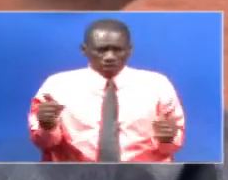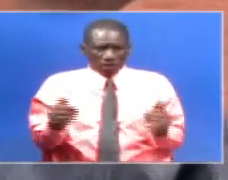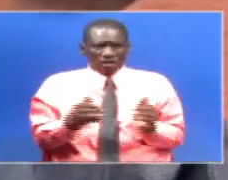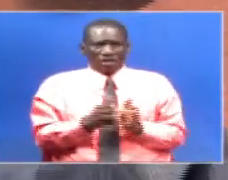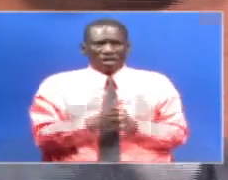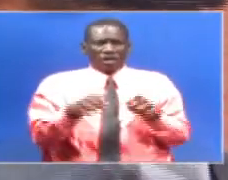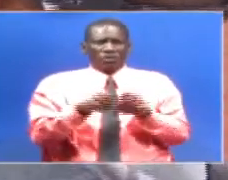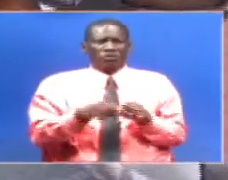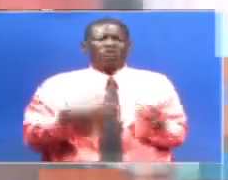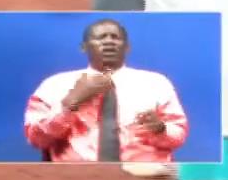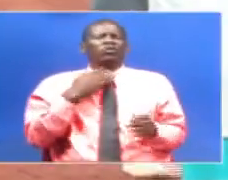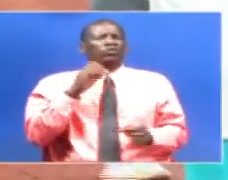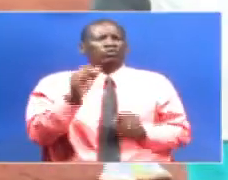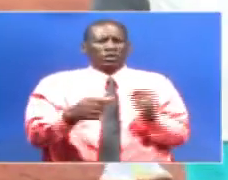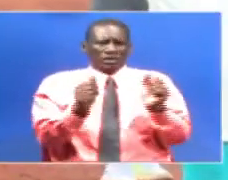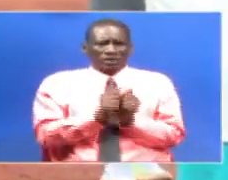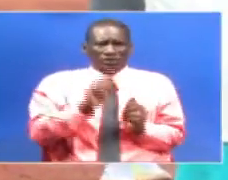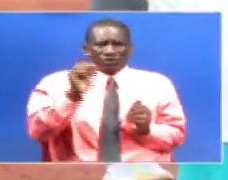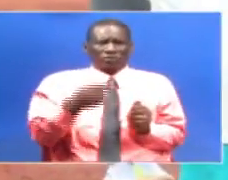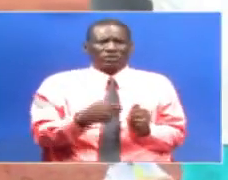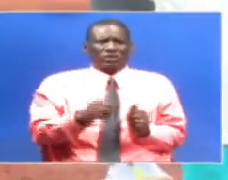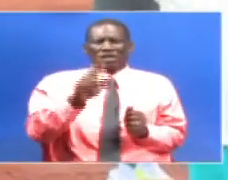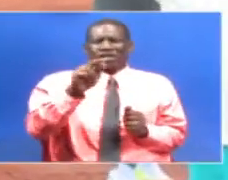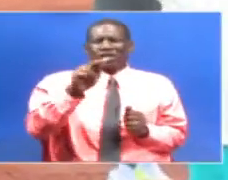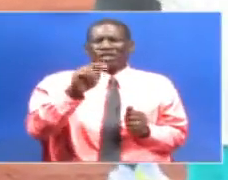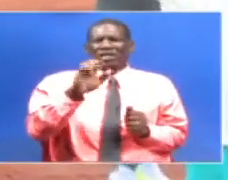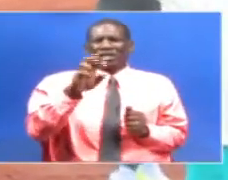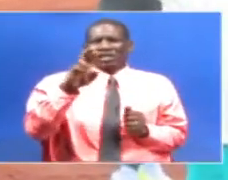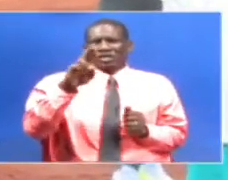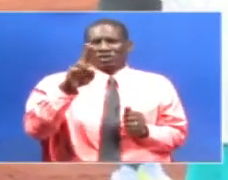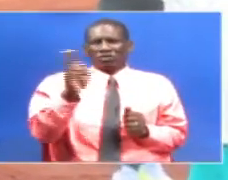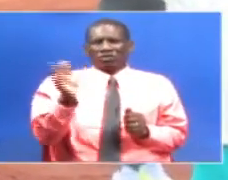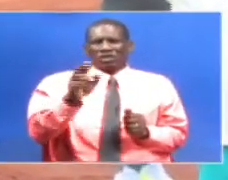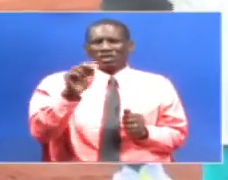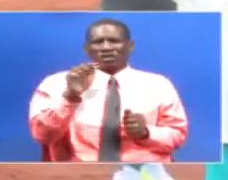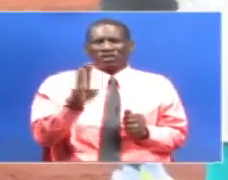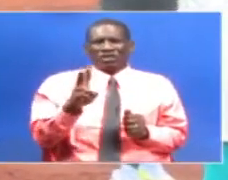kukimbia 10,000 vizuri. George Kieru, NTV, katika kaunti ya Nakuru.